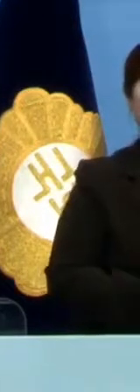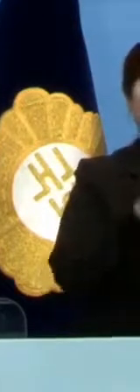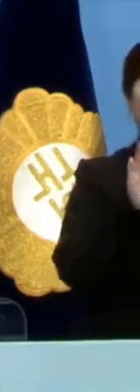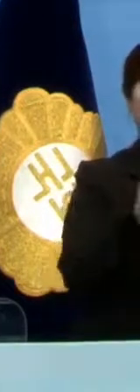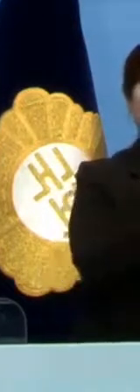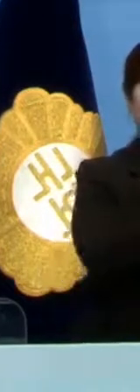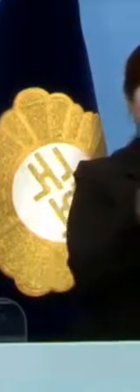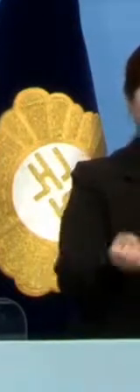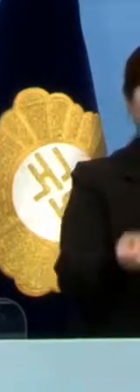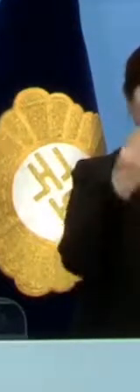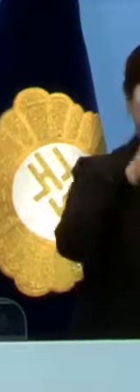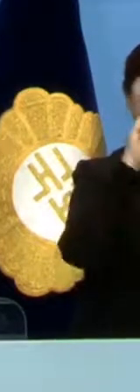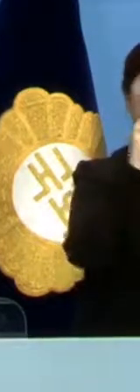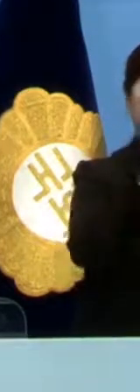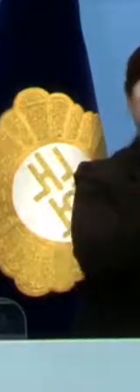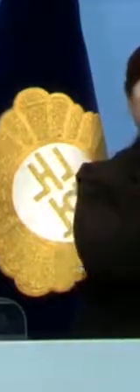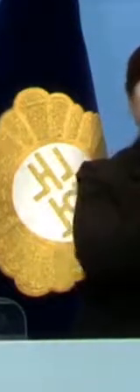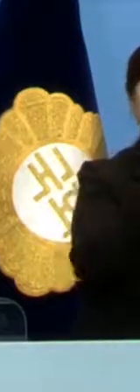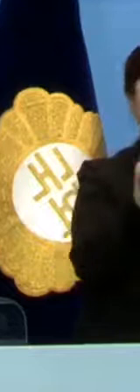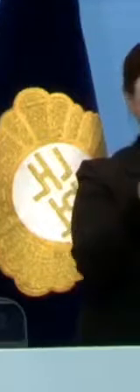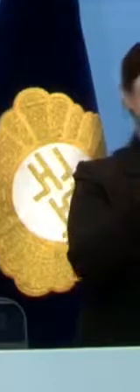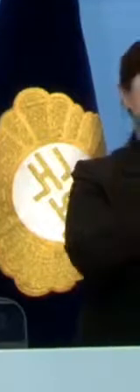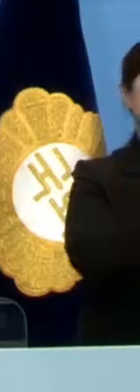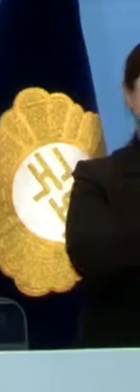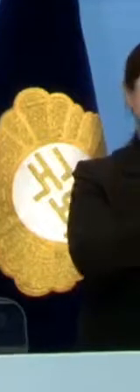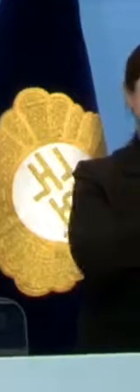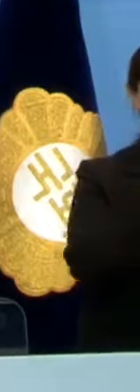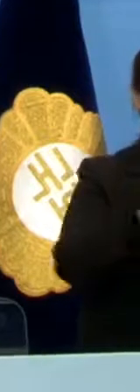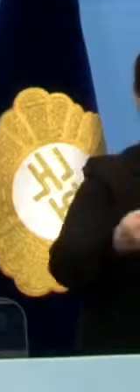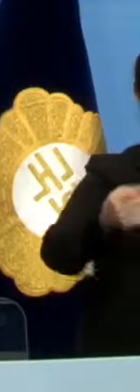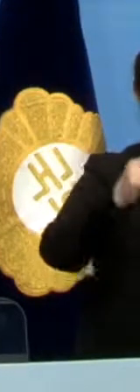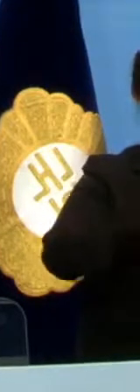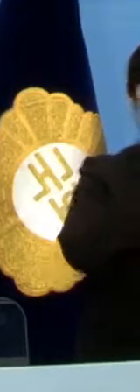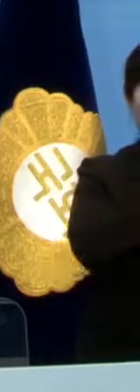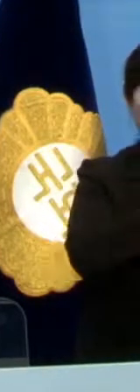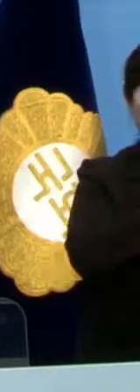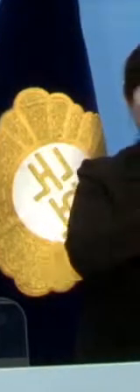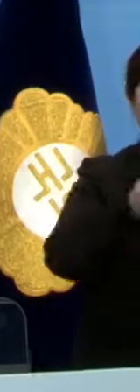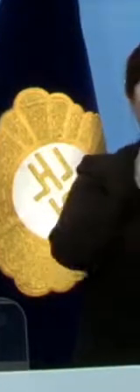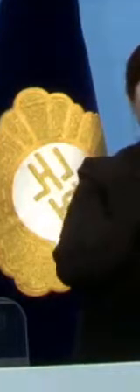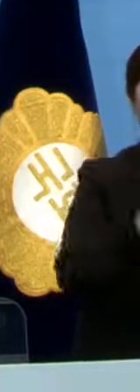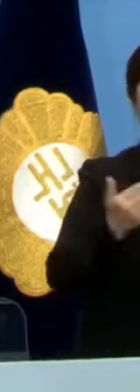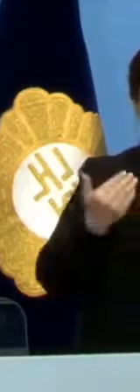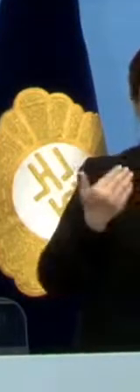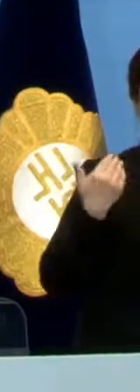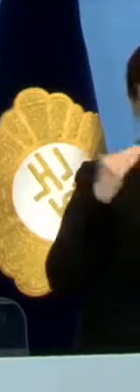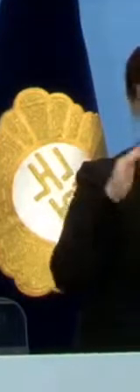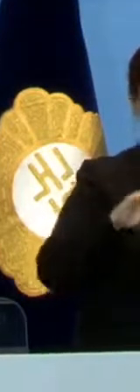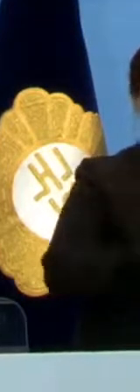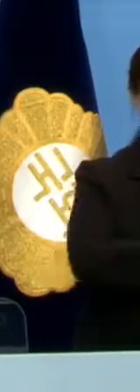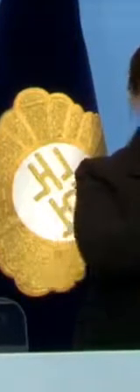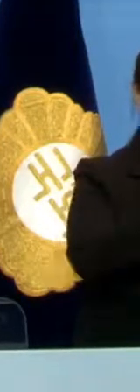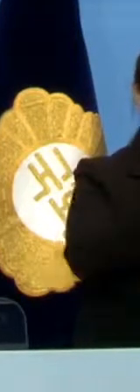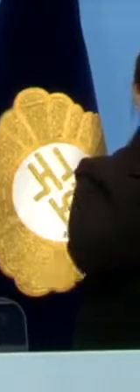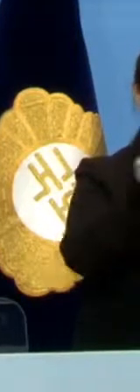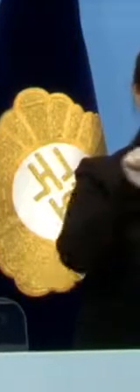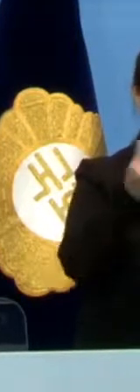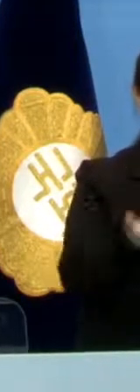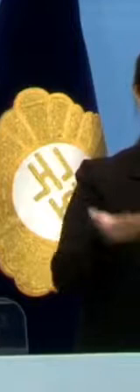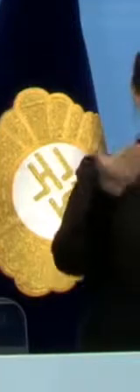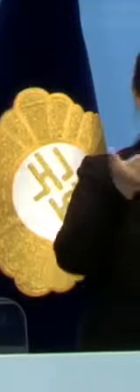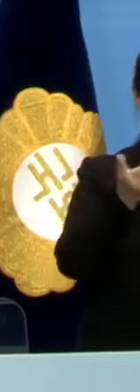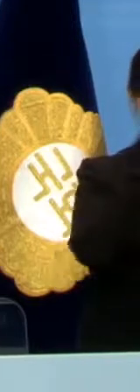오늘 이제 출범식을 하고 뭐 많은 의원님들 오늘 참석을 원했으나 요즘 코로나 2.5 단계이기